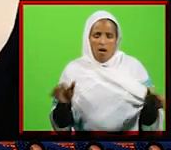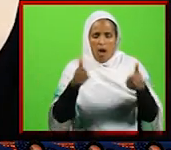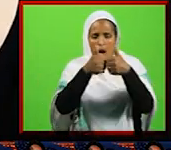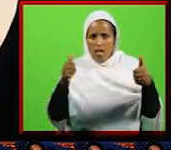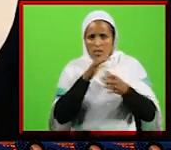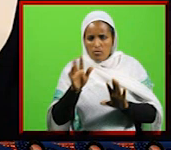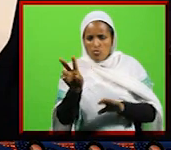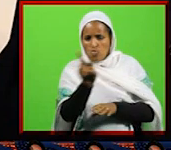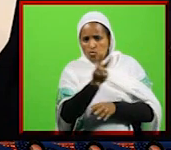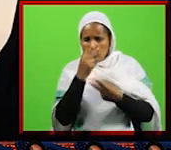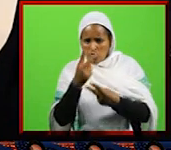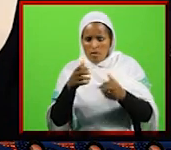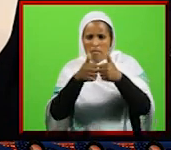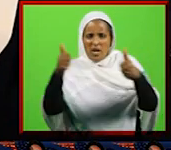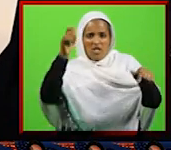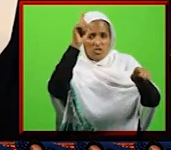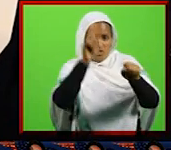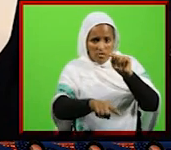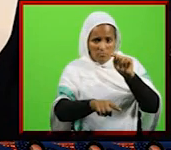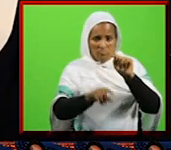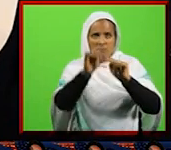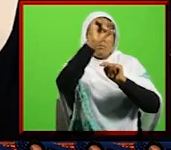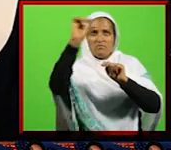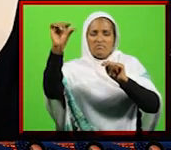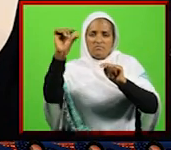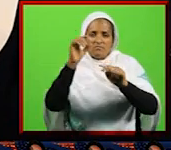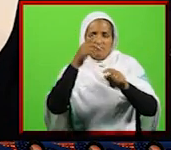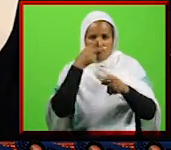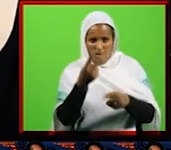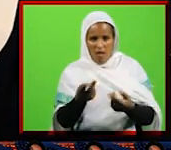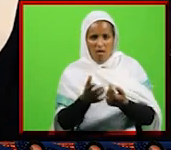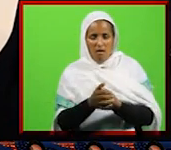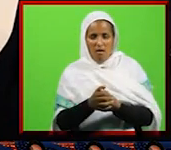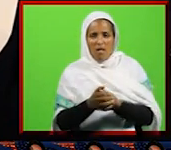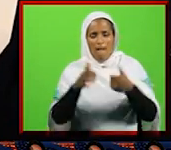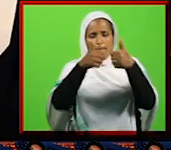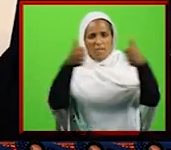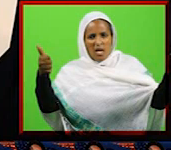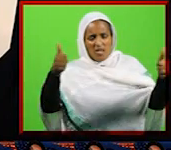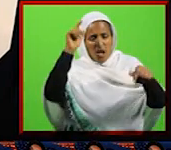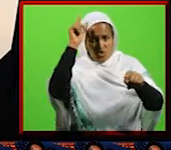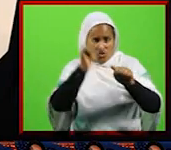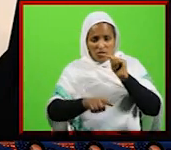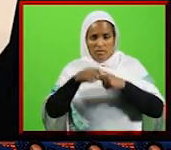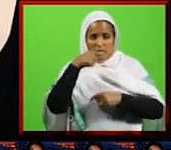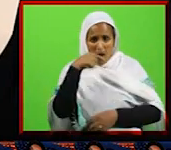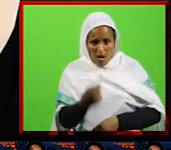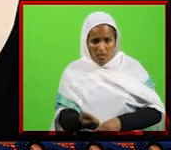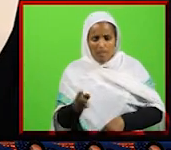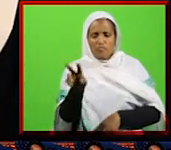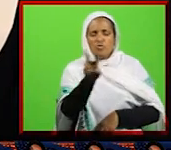አይለይም። ሁለቱን ብናቸው መለየት አይችልም ብለን የበካለ አንቀጽ ምን ለዋለ ትንቢታዊ አንቀጽ መለየት አይችልም